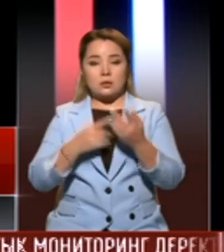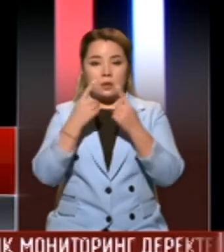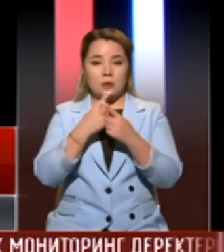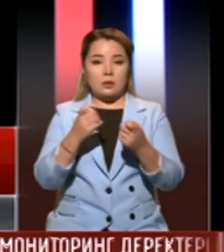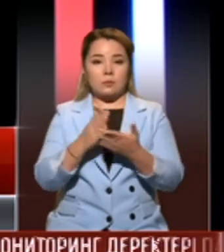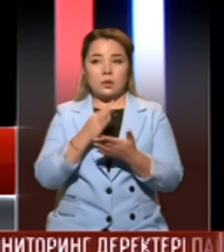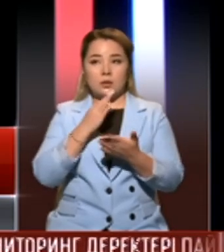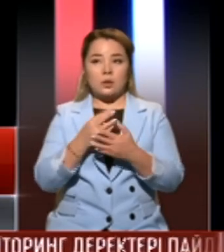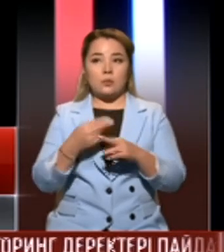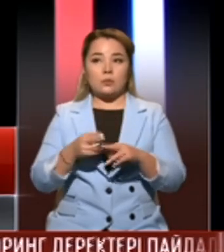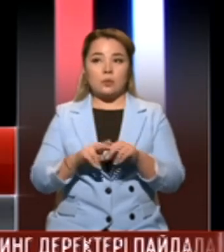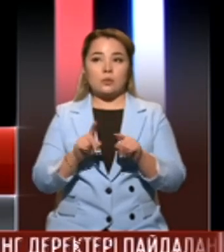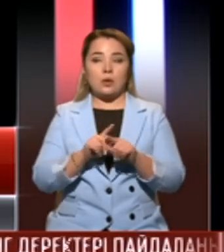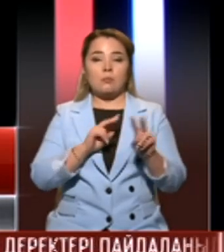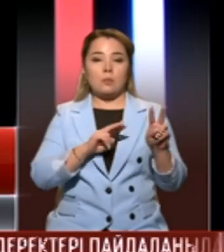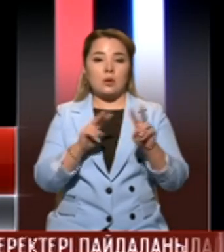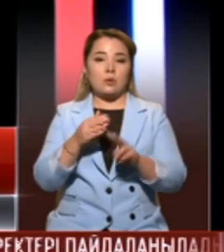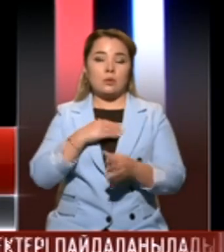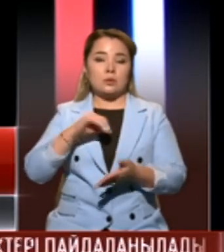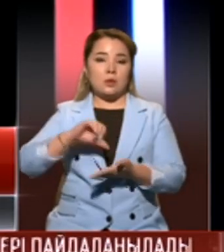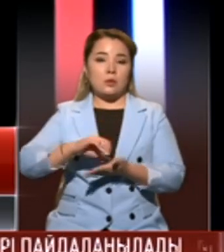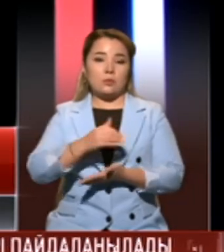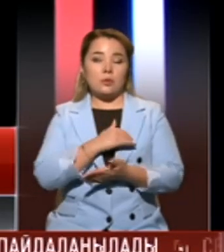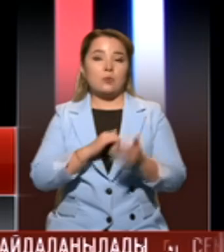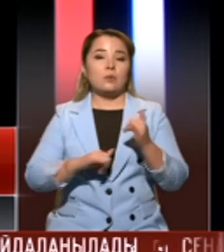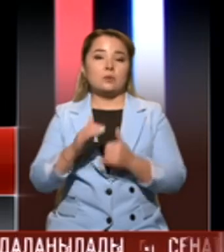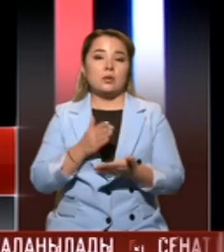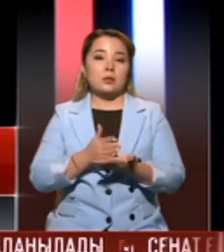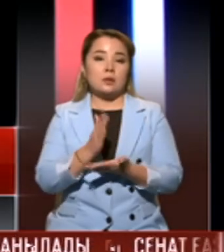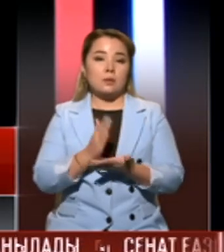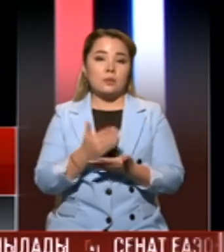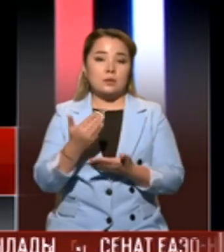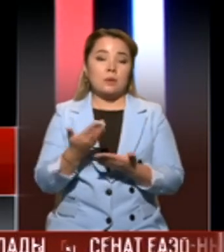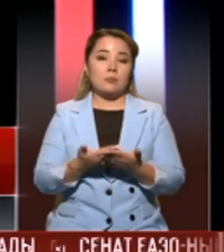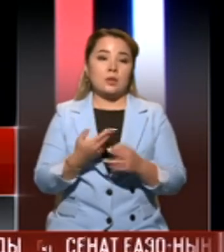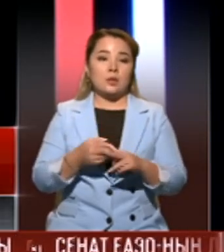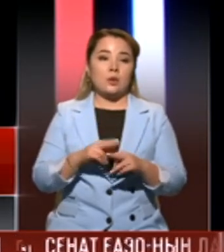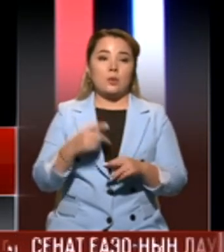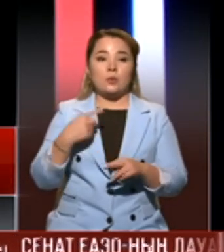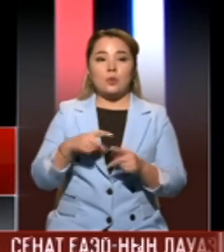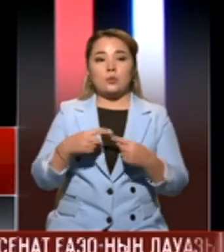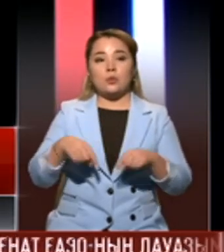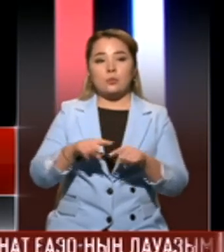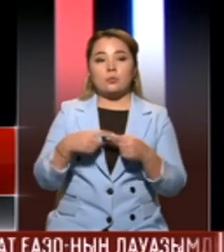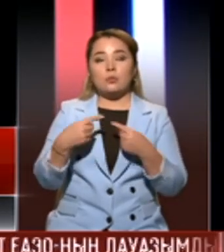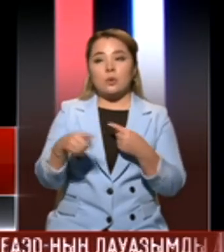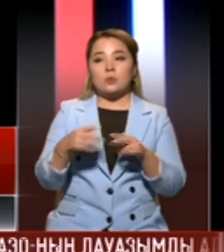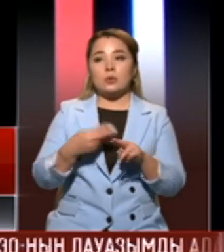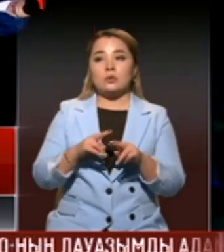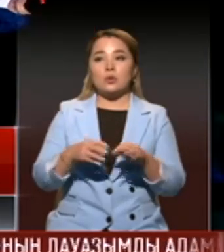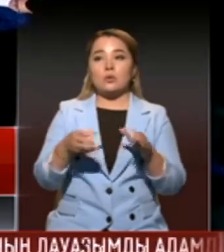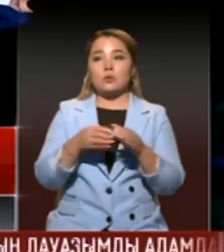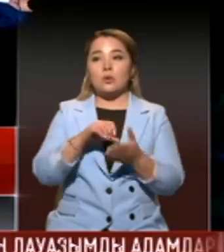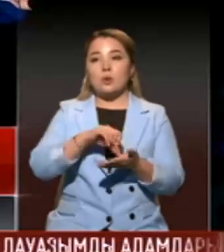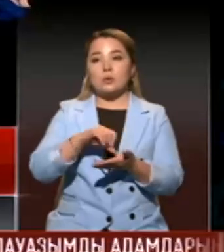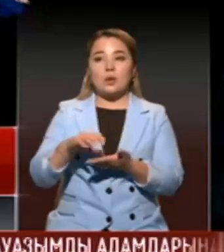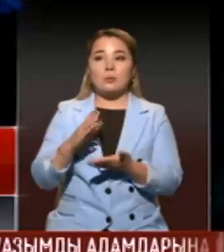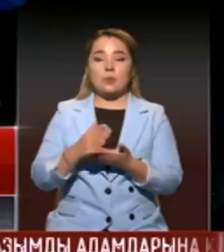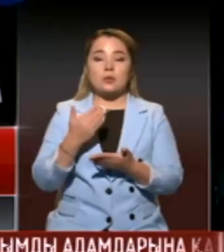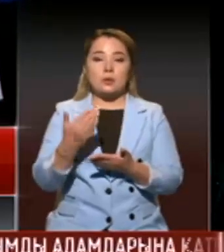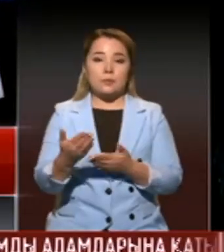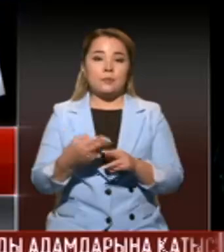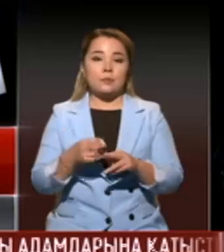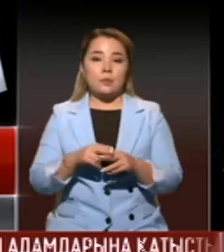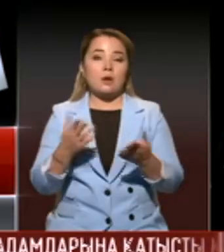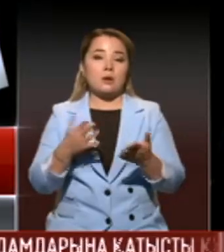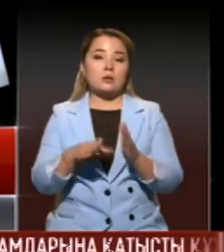келіп жатыр. Бақылаушы болғым келеді мен. Қайда барайын деген сияқты. Мысалы енді сіздердің ұйымнан бөлек басқа да ұйымдар көп қой, солар